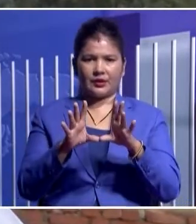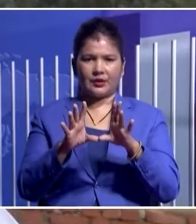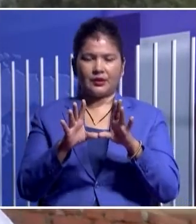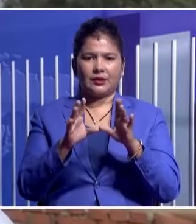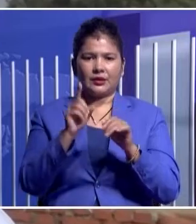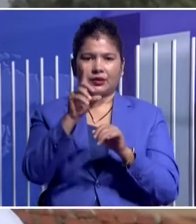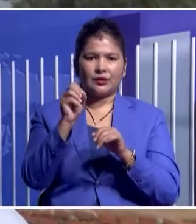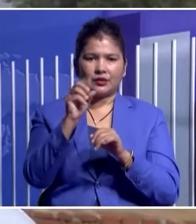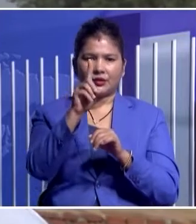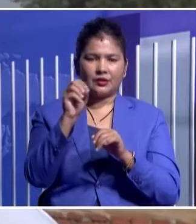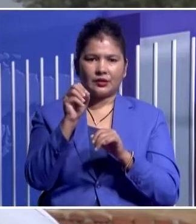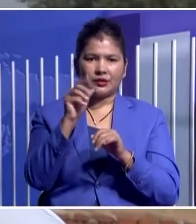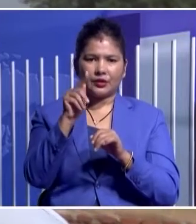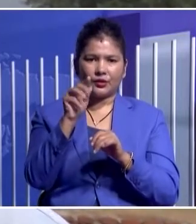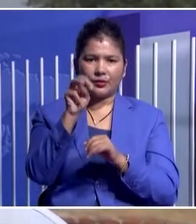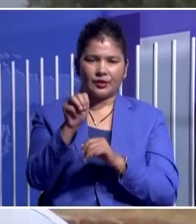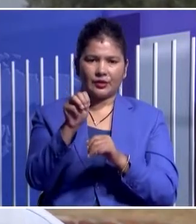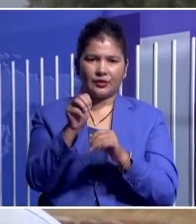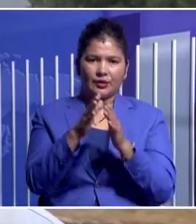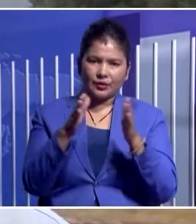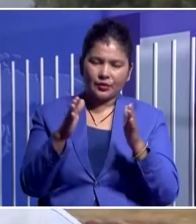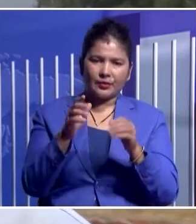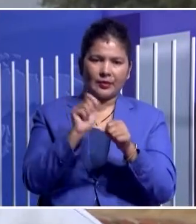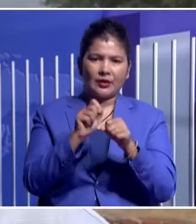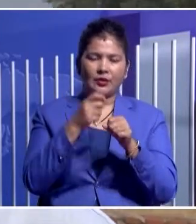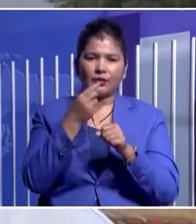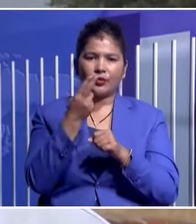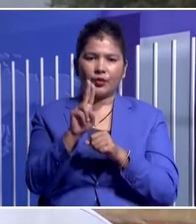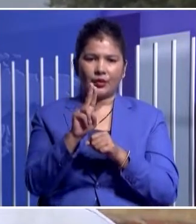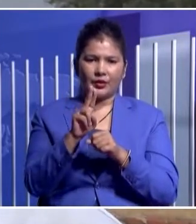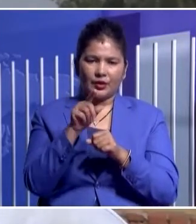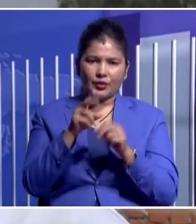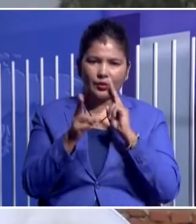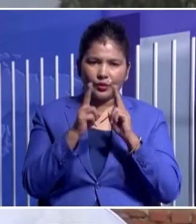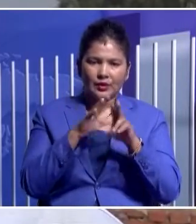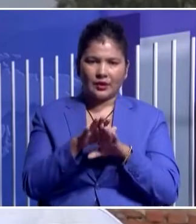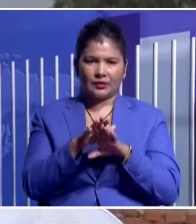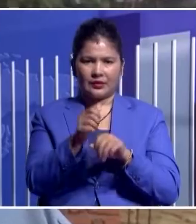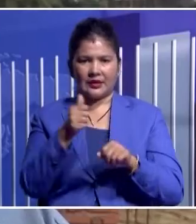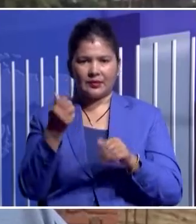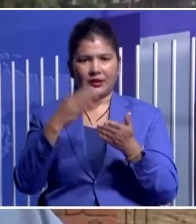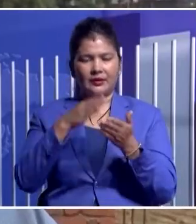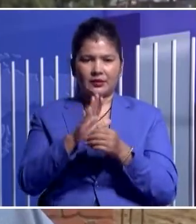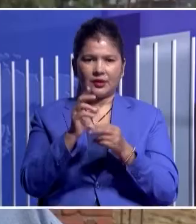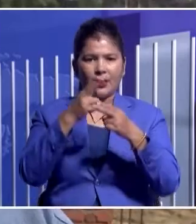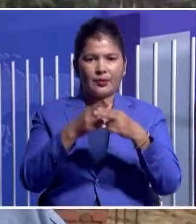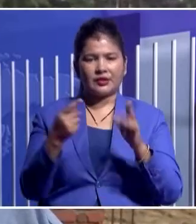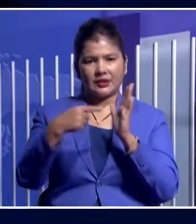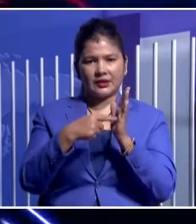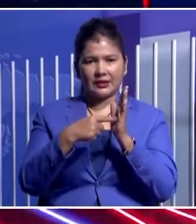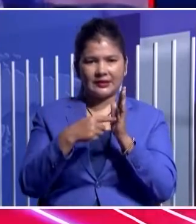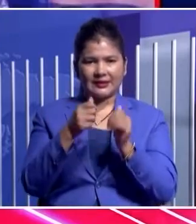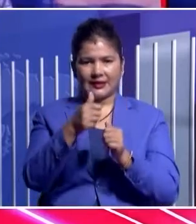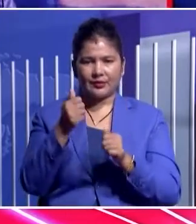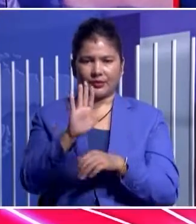10-10 किलोमिटर दुरीमा बनाउनलाई भन्नुभयो, यी कुराहरू राम्रो लाग्छ। बजेट हेर्दाखेरि त राम्रै